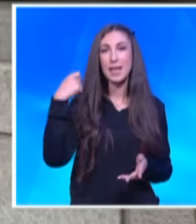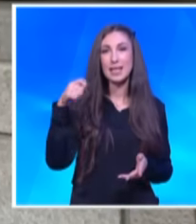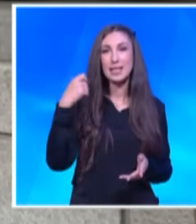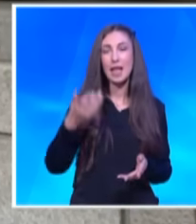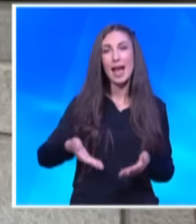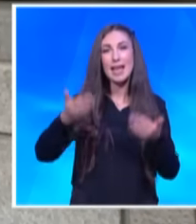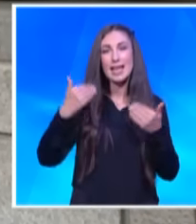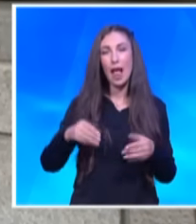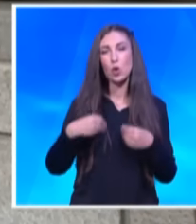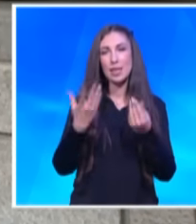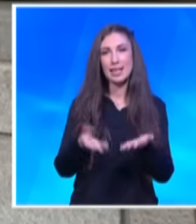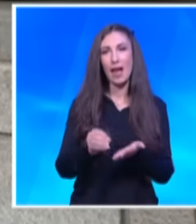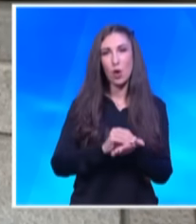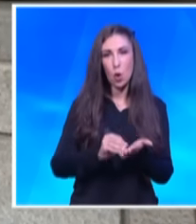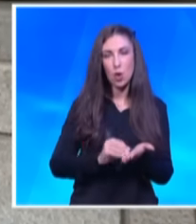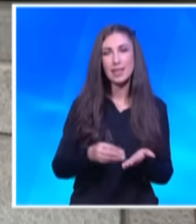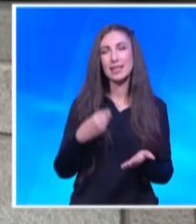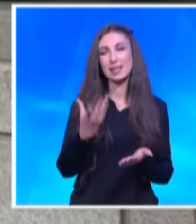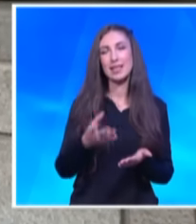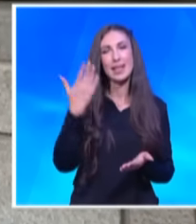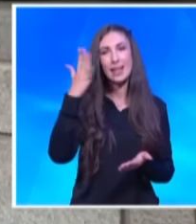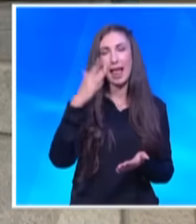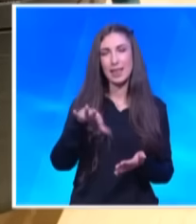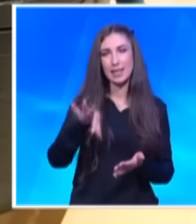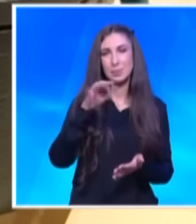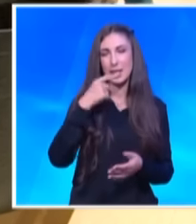отрано издаде указ и насрочи изборите.